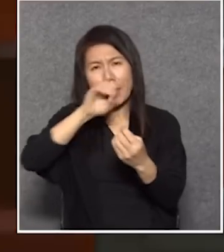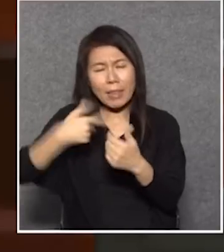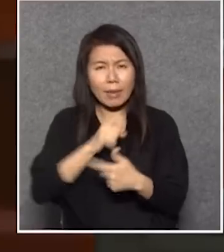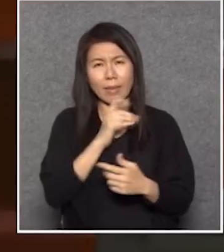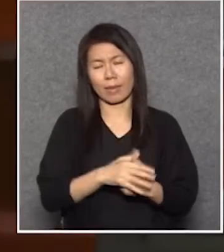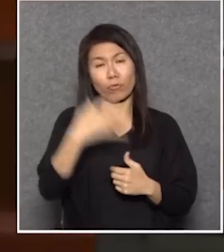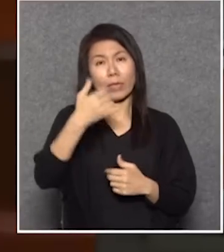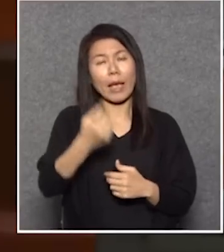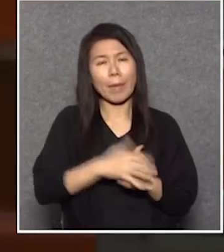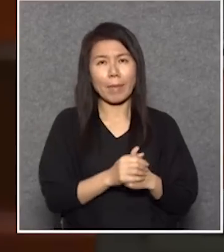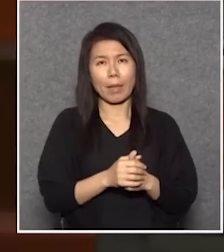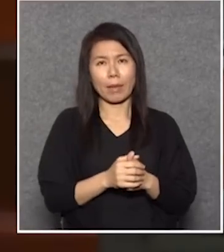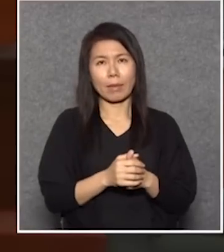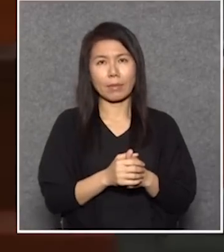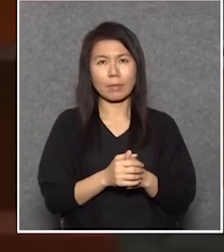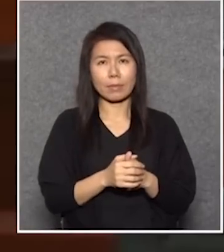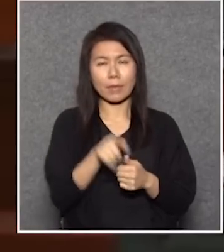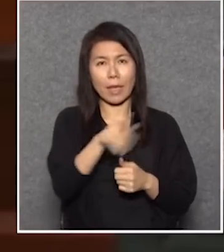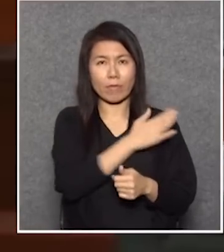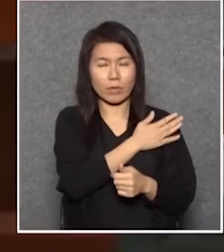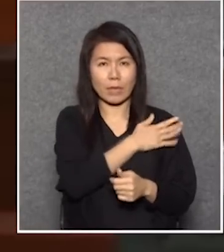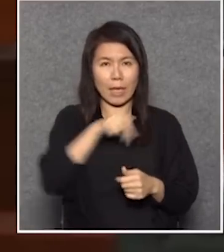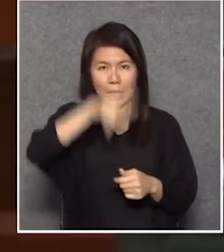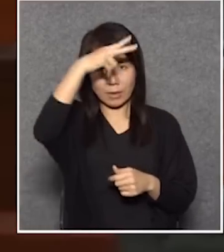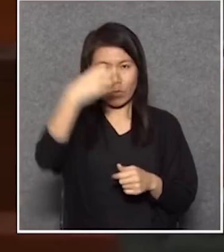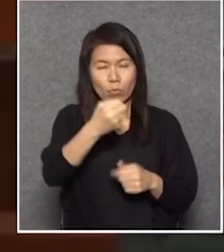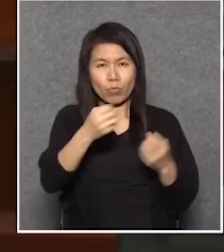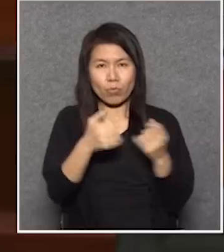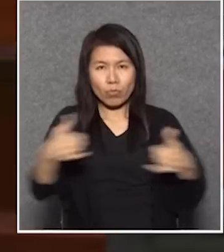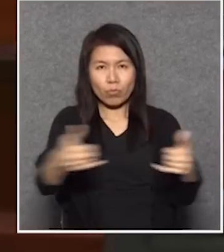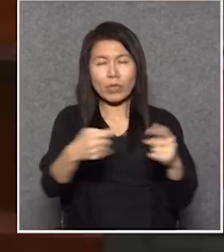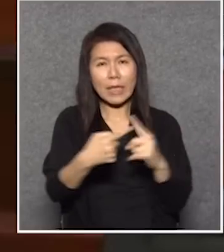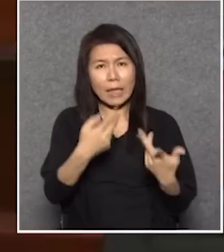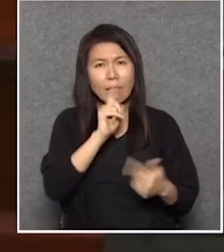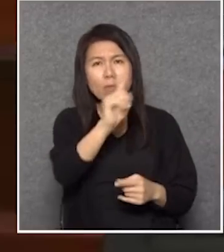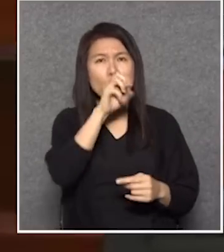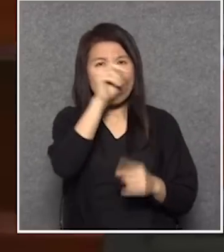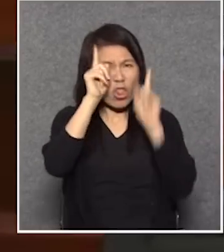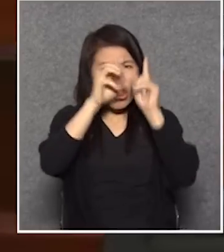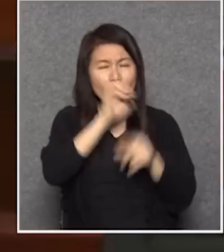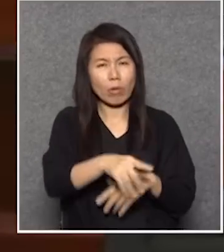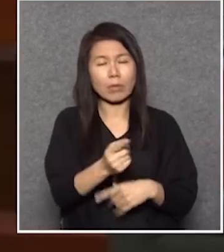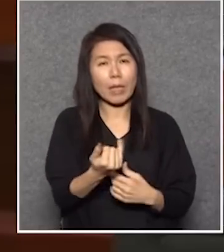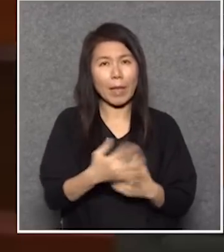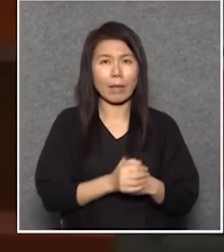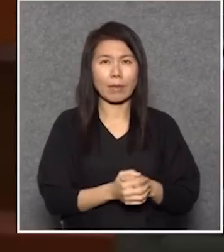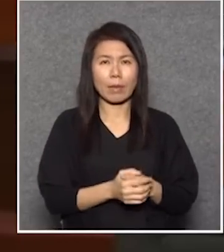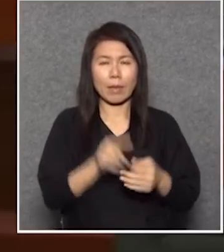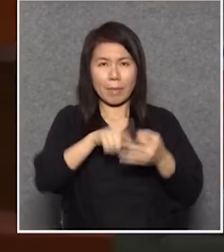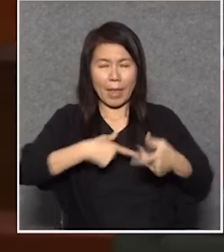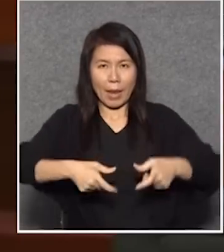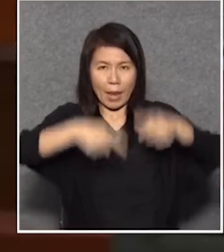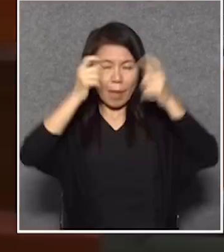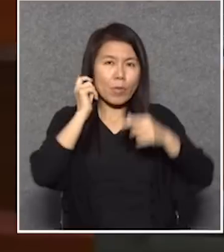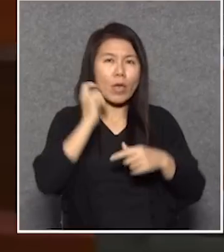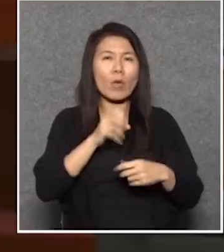咪？你作為行政會議嘅成員，你可以噏呢啲嘢啊？係咪？林鄭月娥話有商